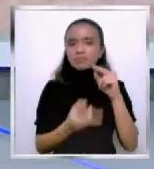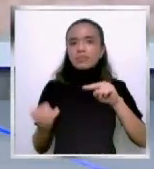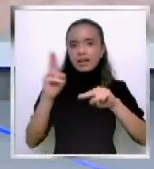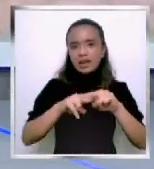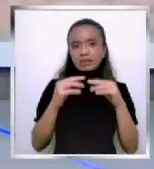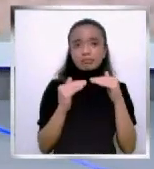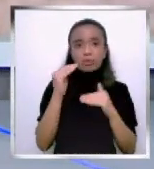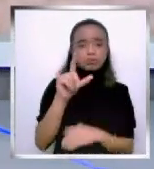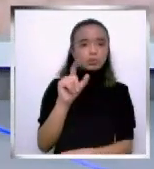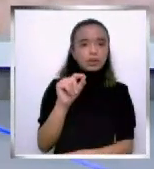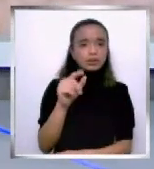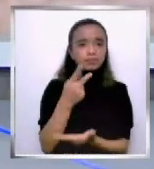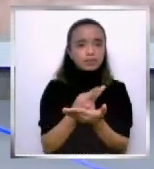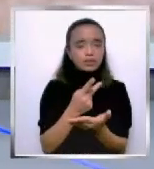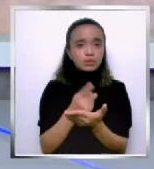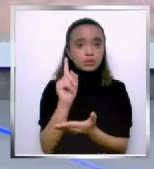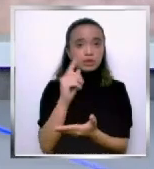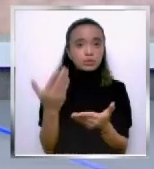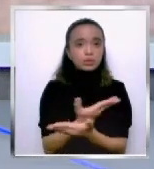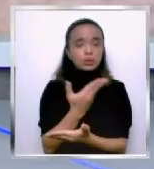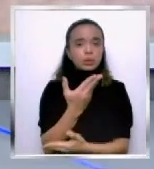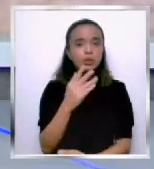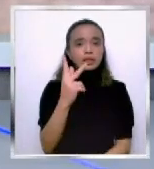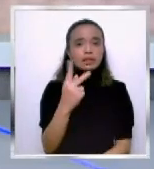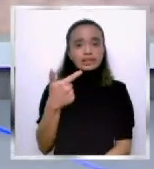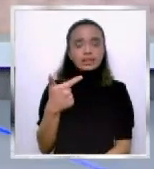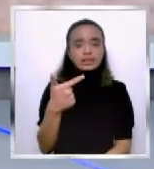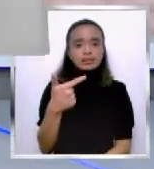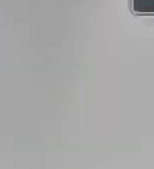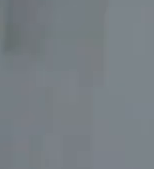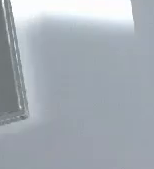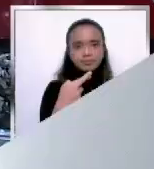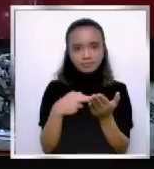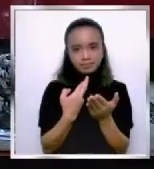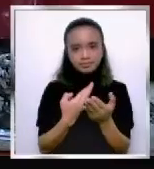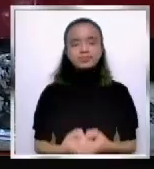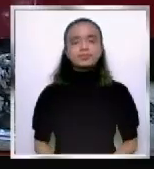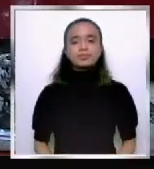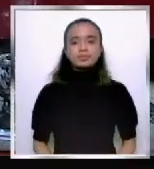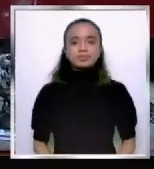benta sa kada kilo ng bagong aning bigas. Nakatutok si Rafi Tim.